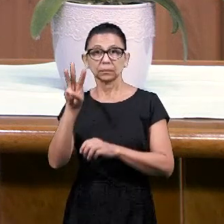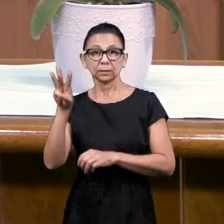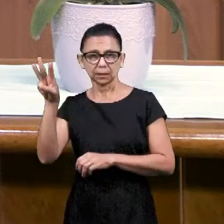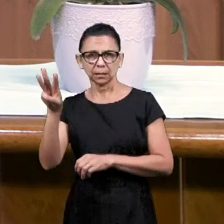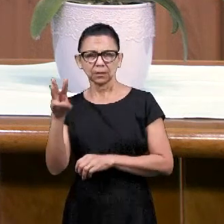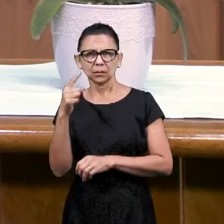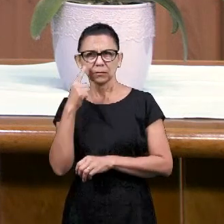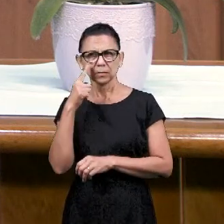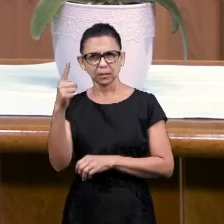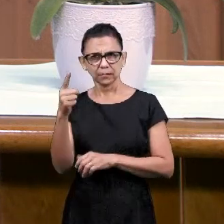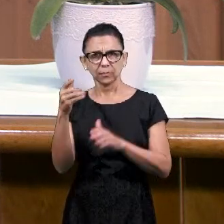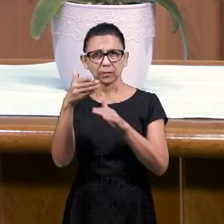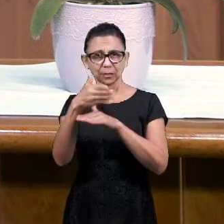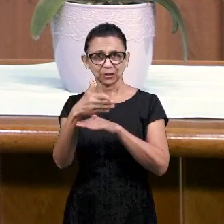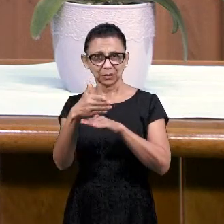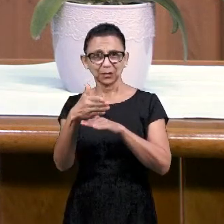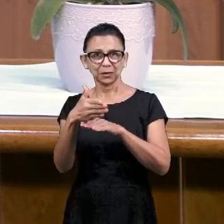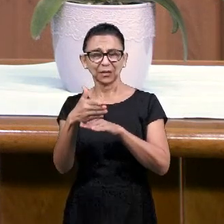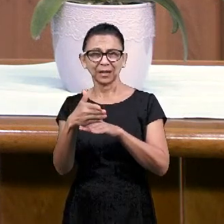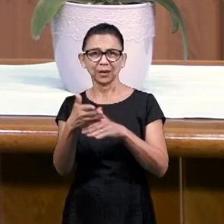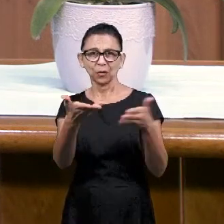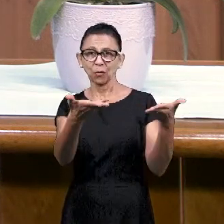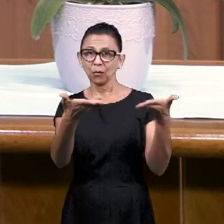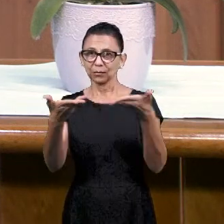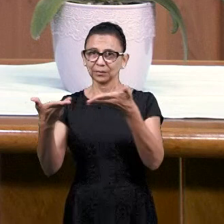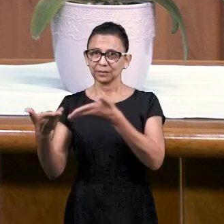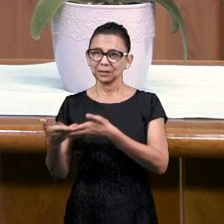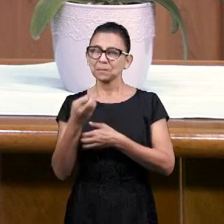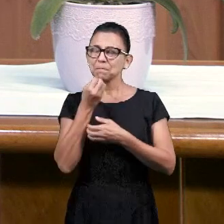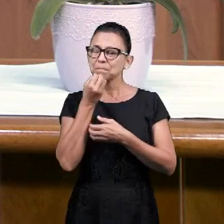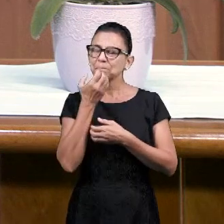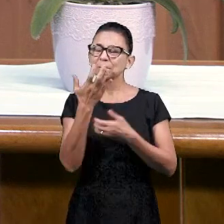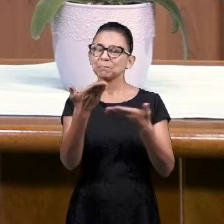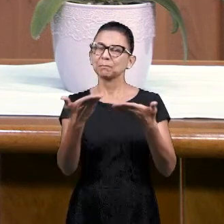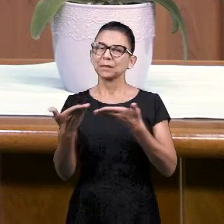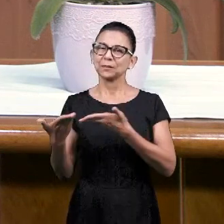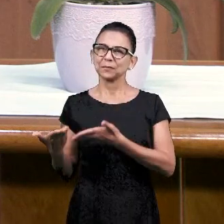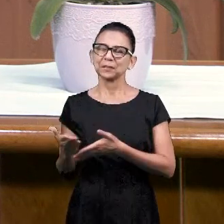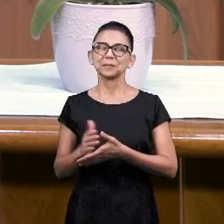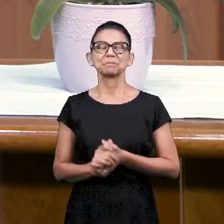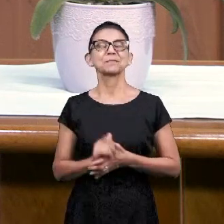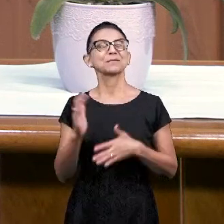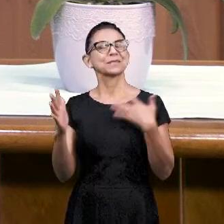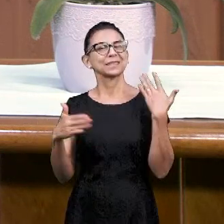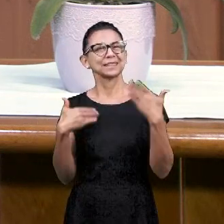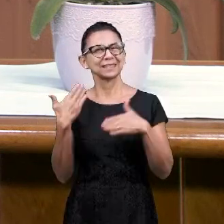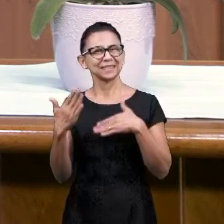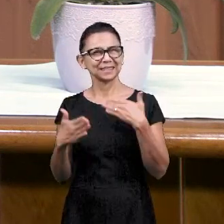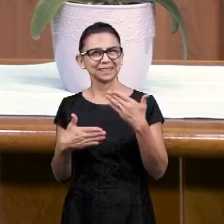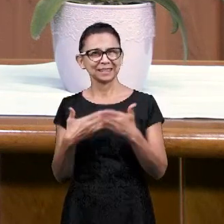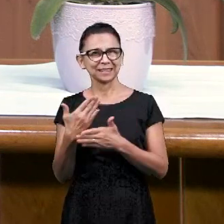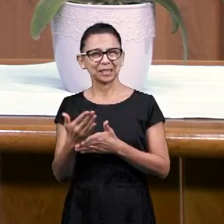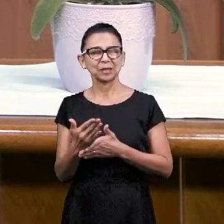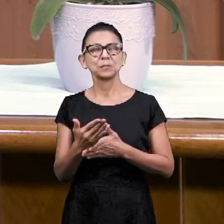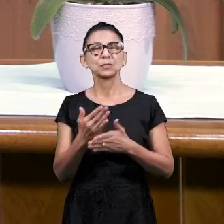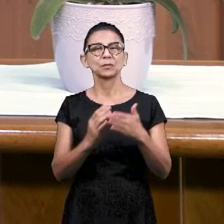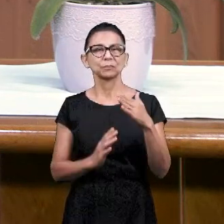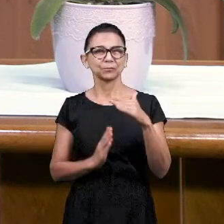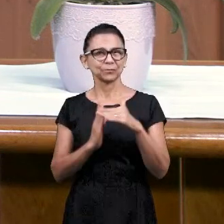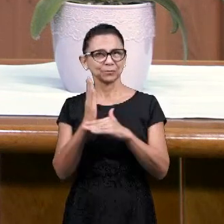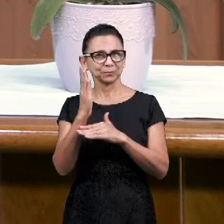Brésil. Et vous qui avez reçu un lien pour participer de ce culte, vous êtes toujours bienvenus pour être avec